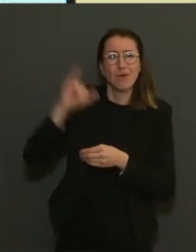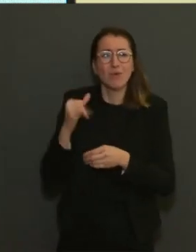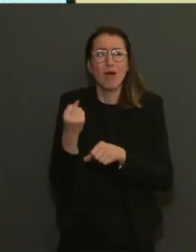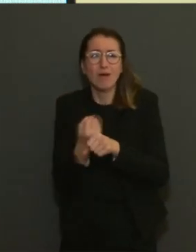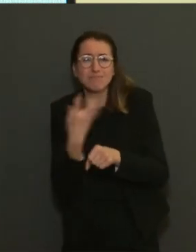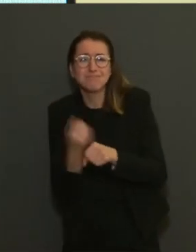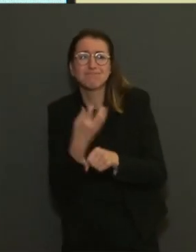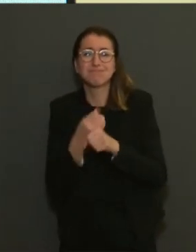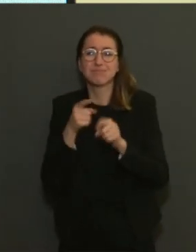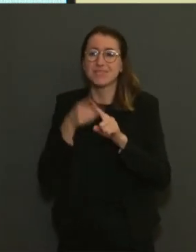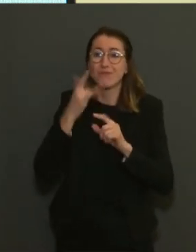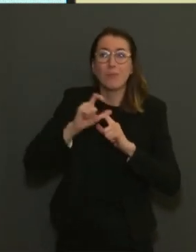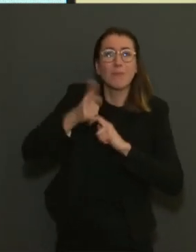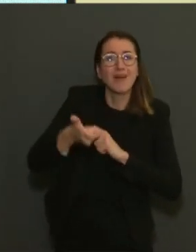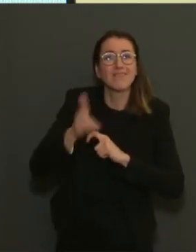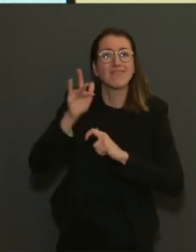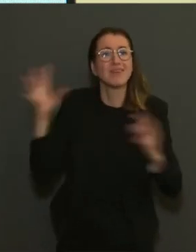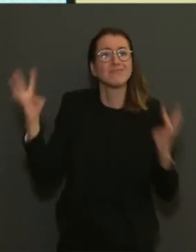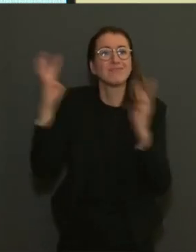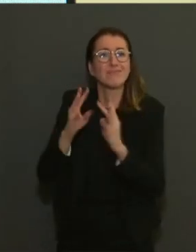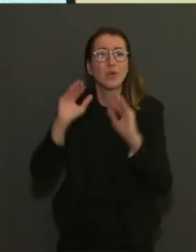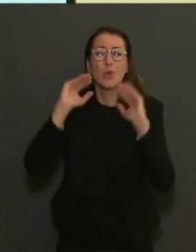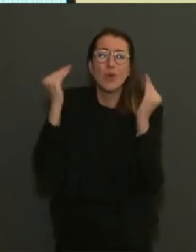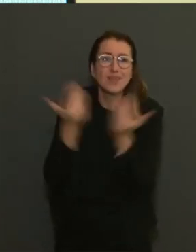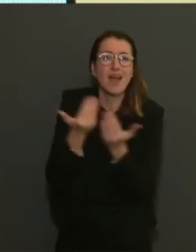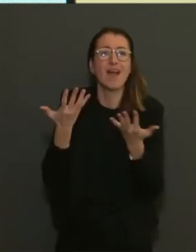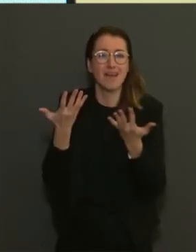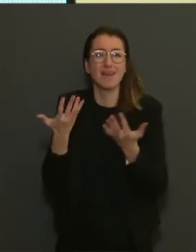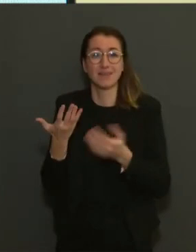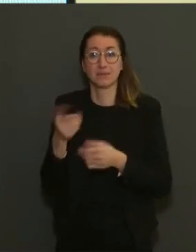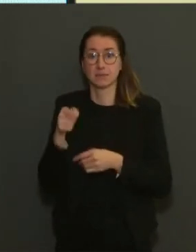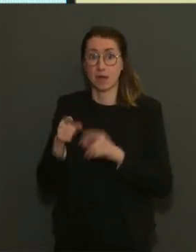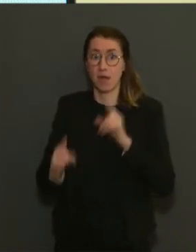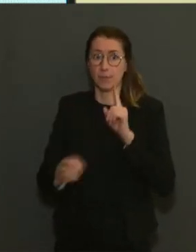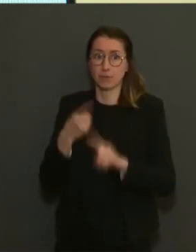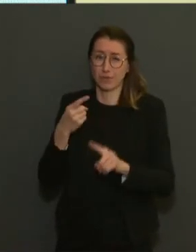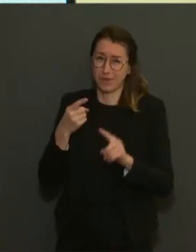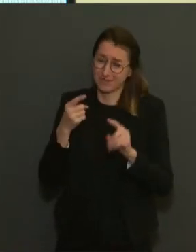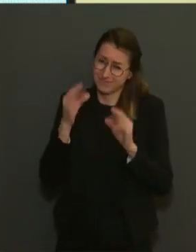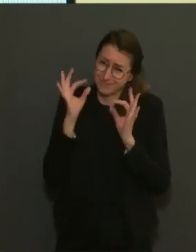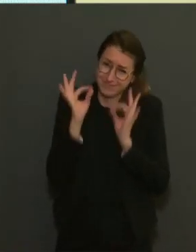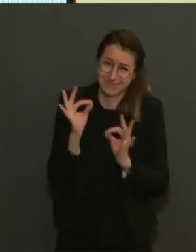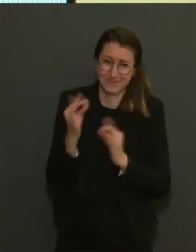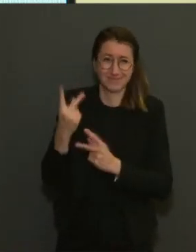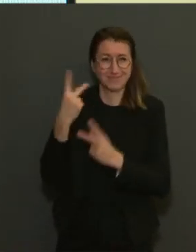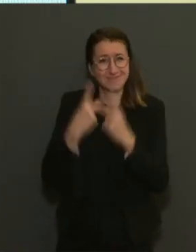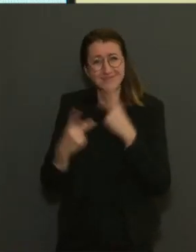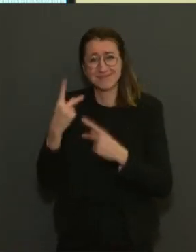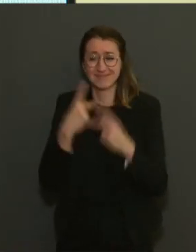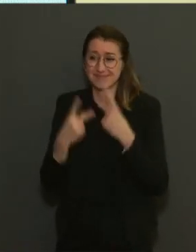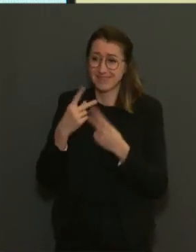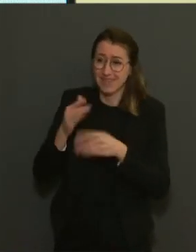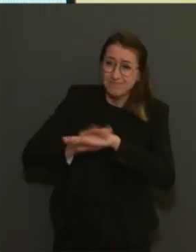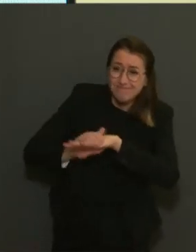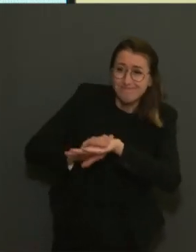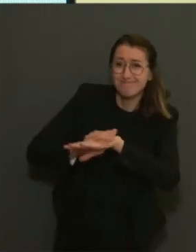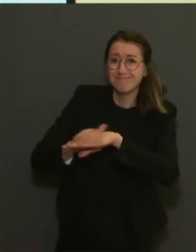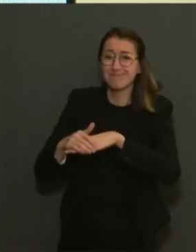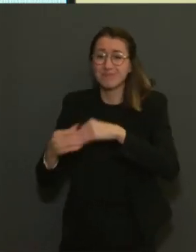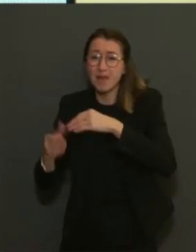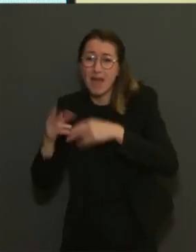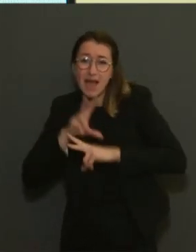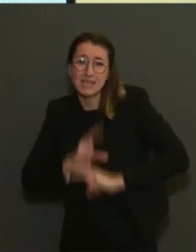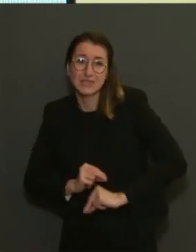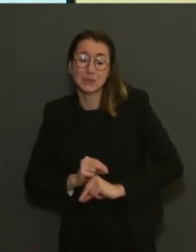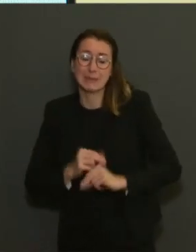choses qui sont importantes, de se réconforter l'un l'autre, mais ce sont des choses qui ne pourront pas se faire classiquement. Ceci est une année exceptionnelle et donc ceci sera